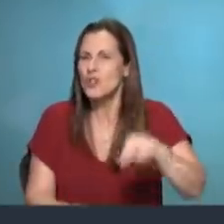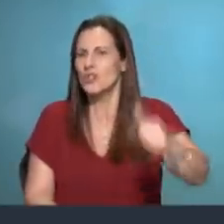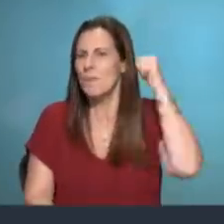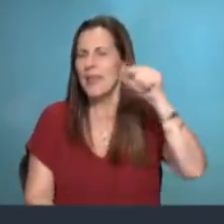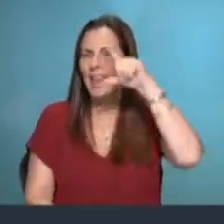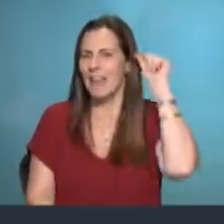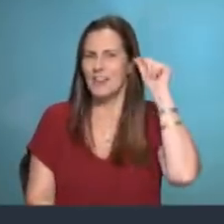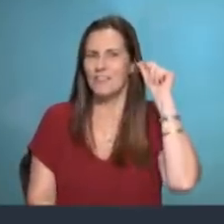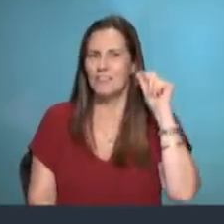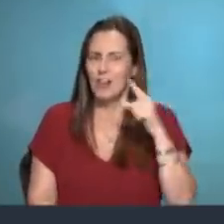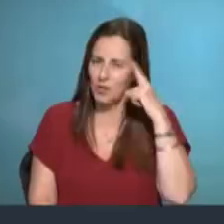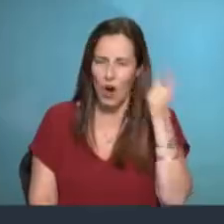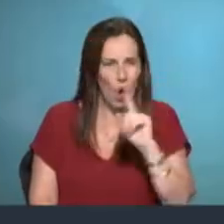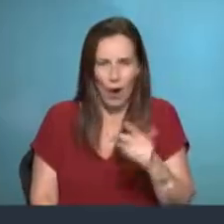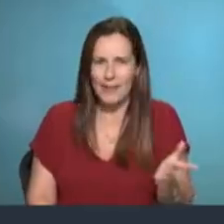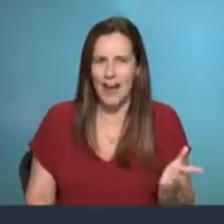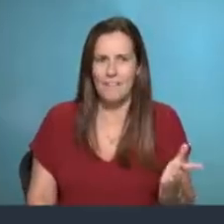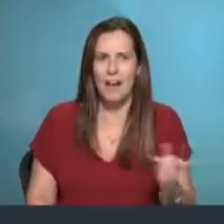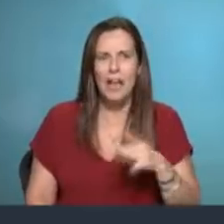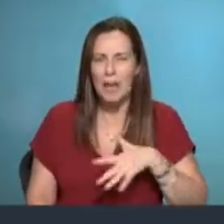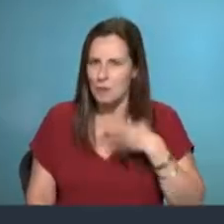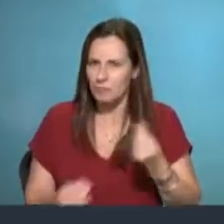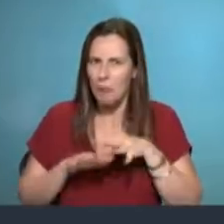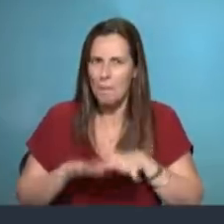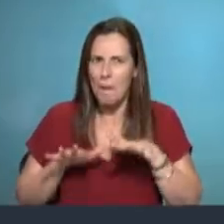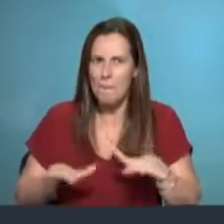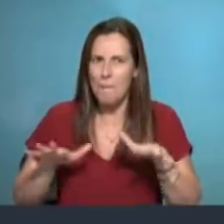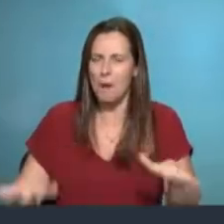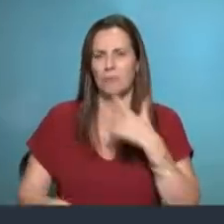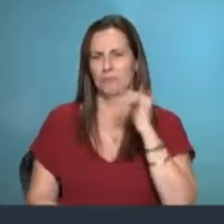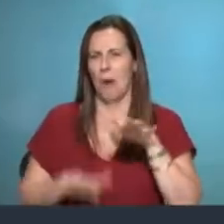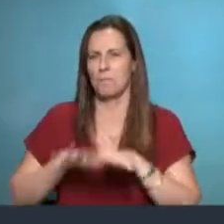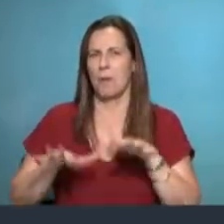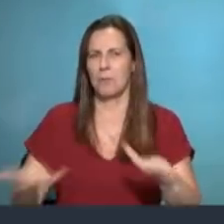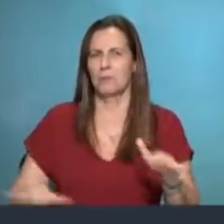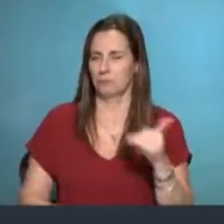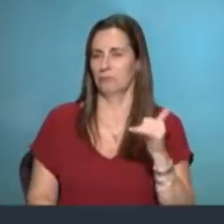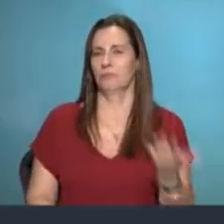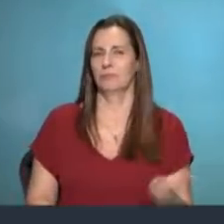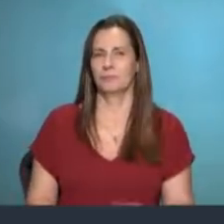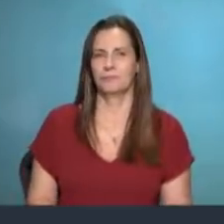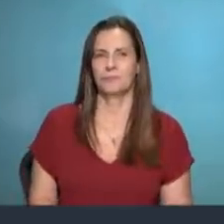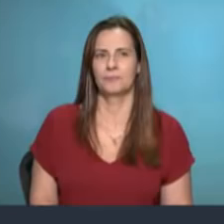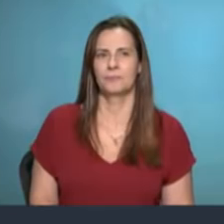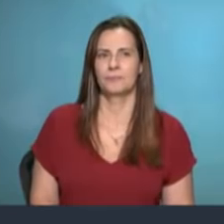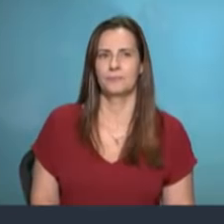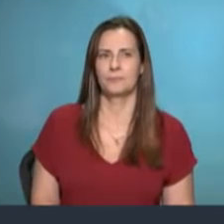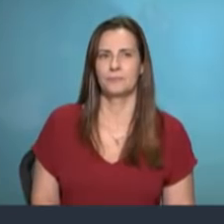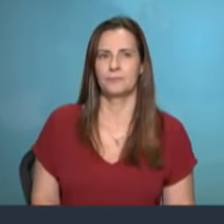תל אביבים. זה כאילו לא חייב להיות... אתה מרגיש שזה דבר שקורה, שהוא נפוץ את תל אביב? כן, כן, כן. באמת? כן.